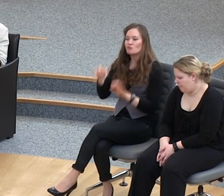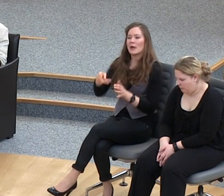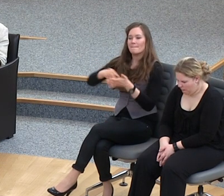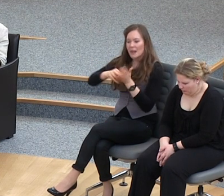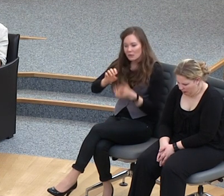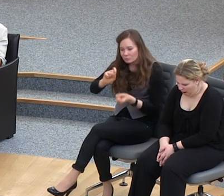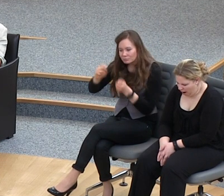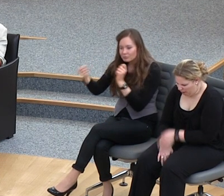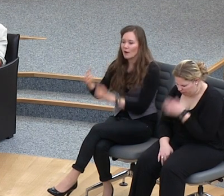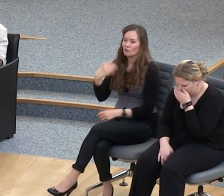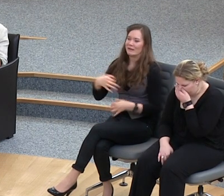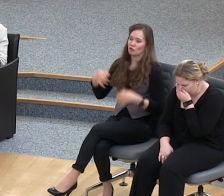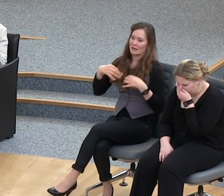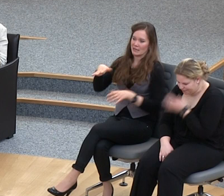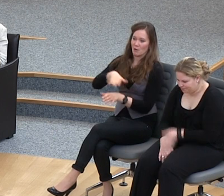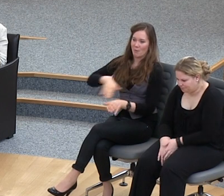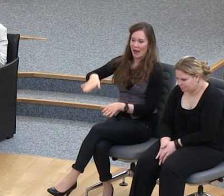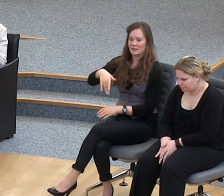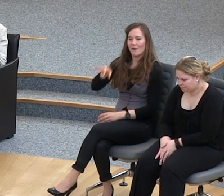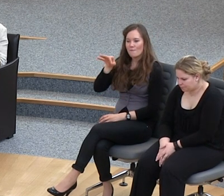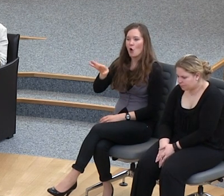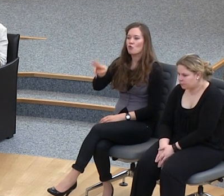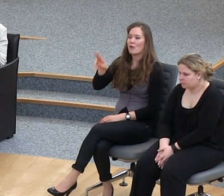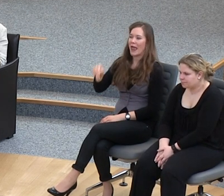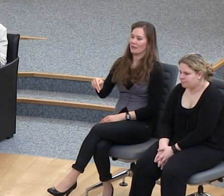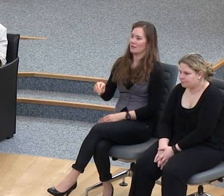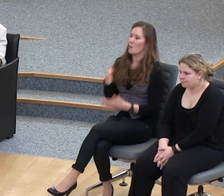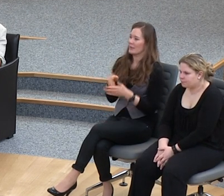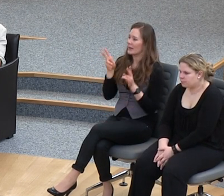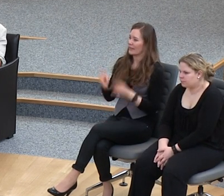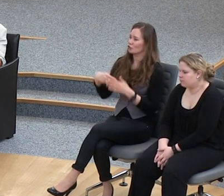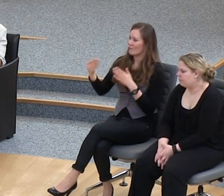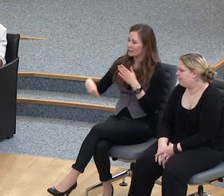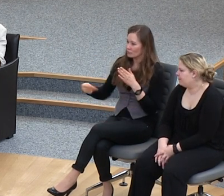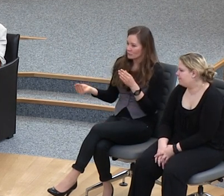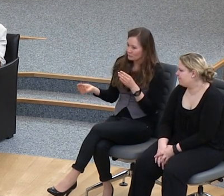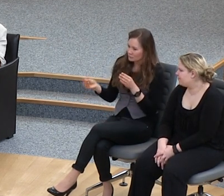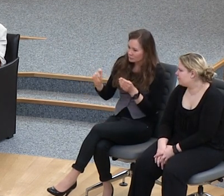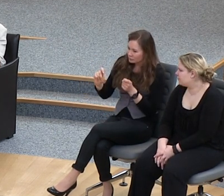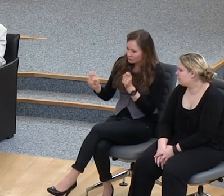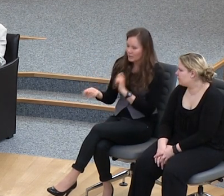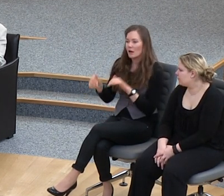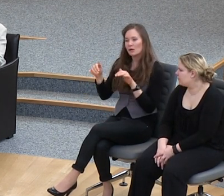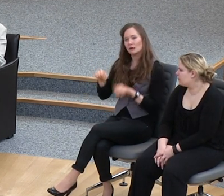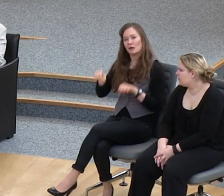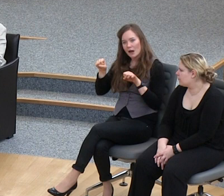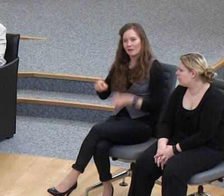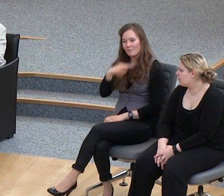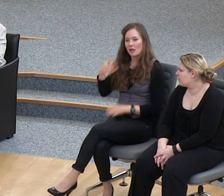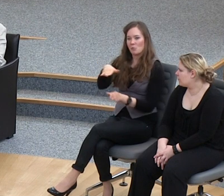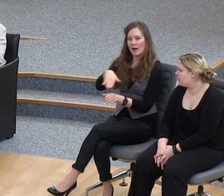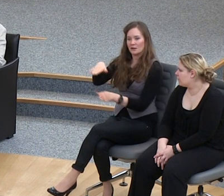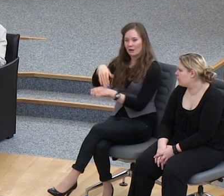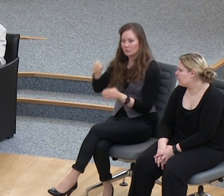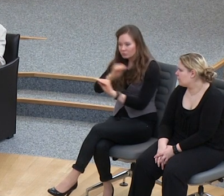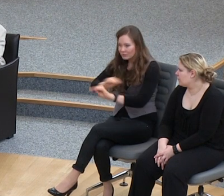wie wir das Gesundheitswesen im Sinne der UN-Konvention ausgestalten. Ich könnte jetzt viele Bereiche sagen, ich glaube, das wird hier den